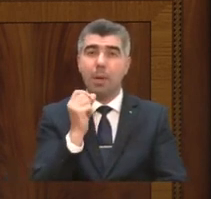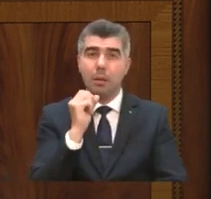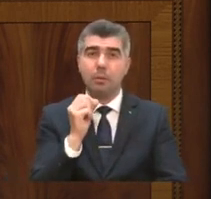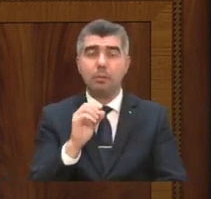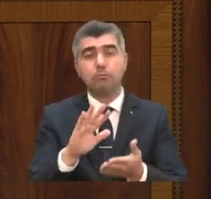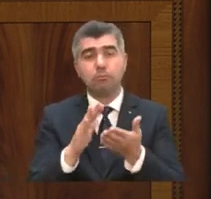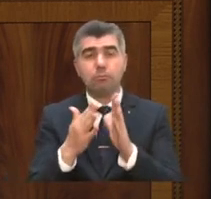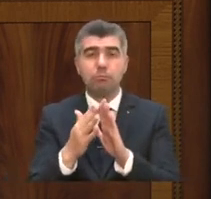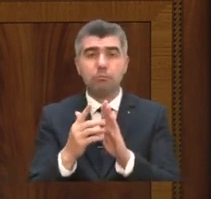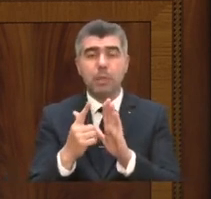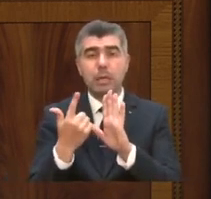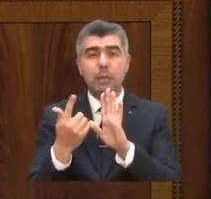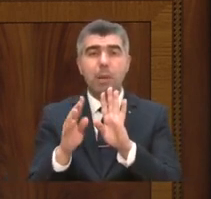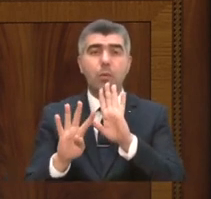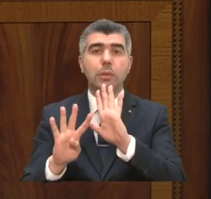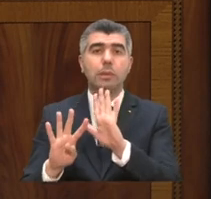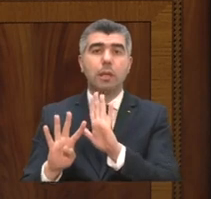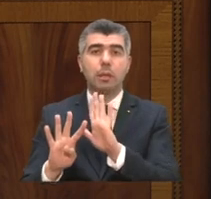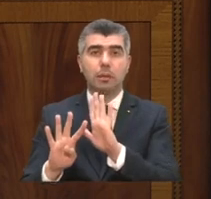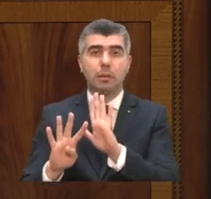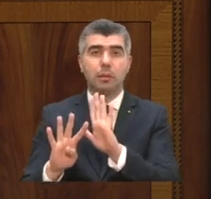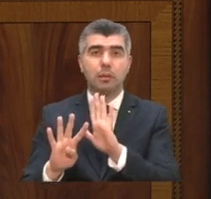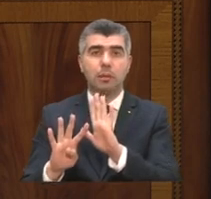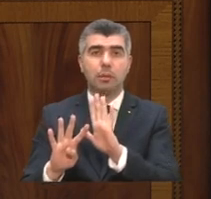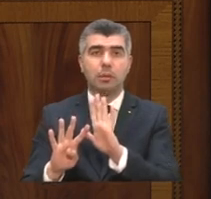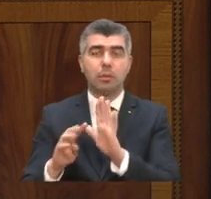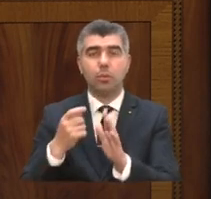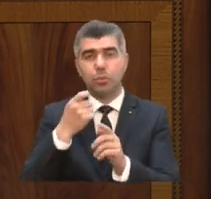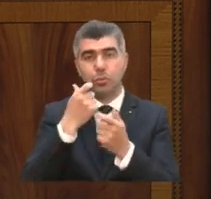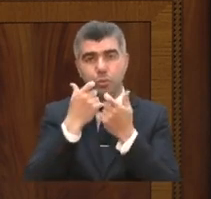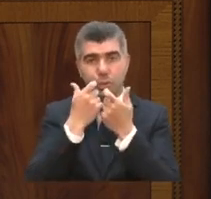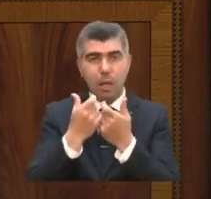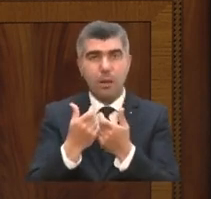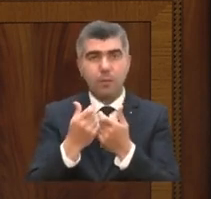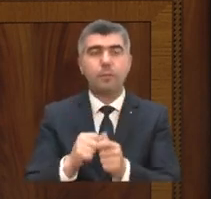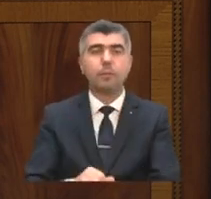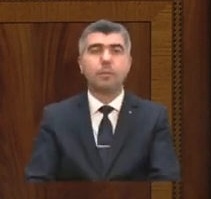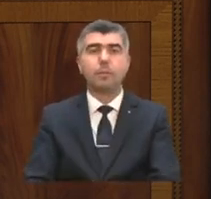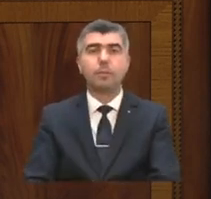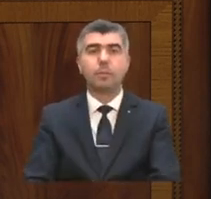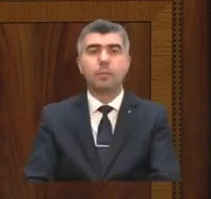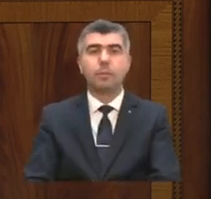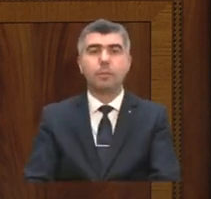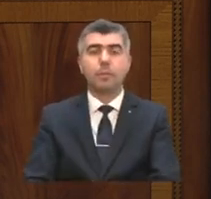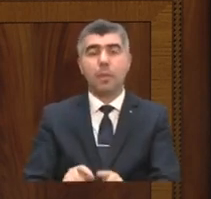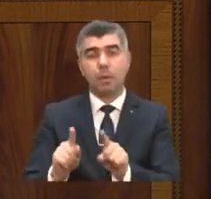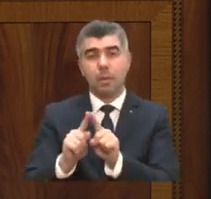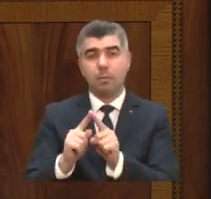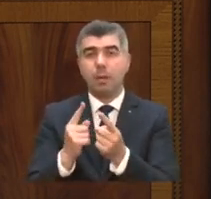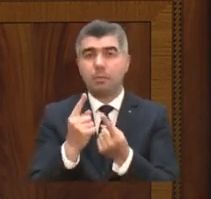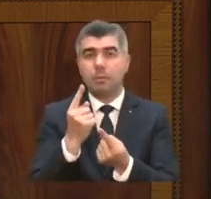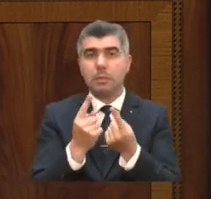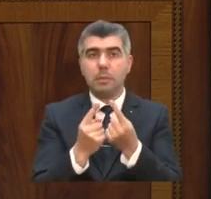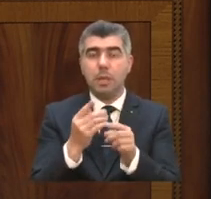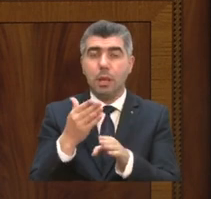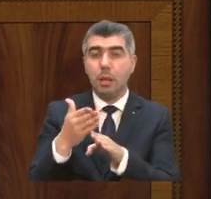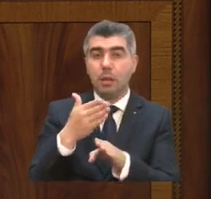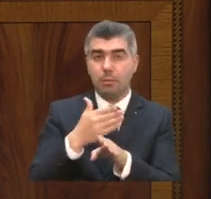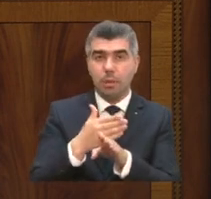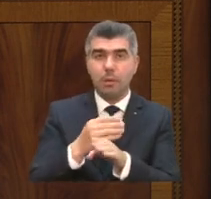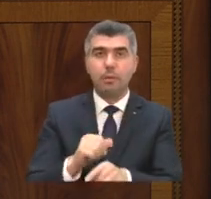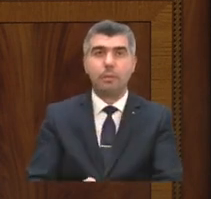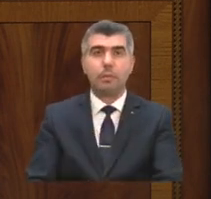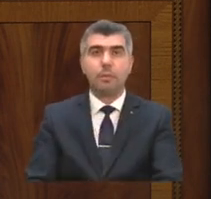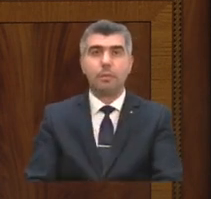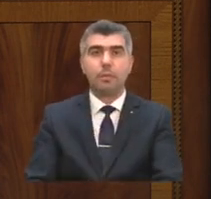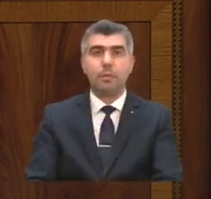ديال 97. حنا ما كنشوفوا بلي كان اناليزيو لا سيتياسيون دونك قبال من هذا. فلهذا داك